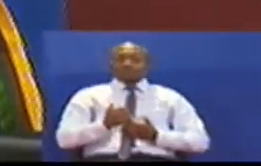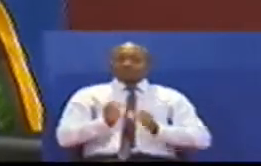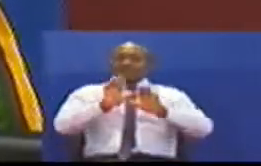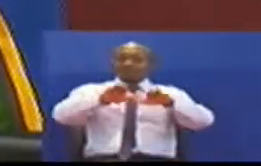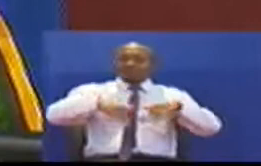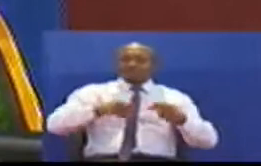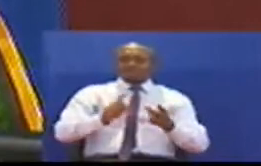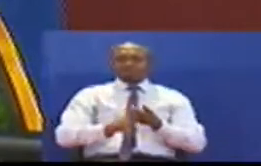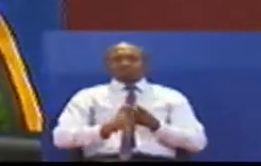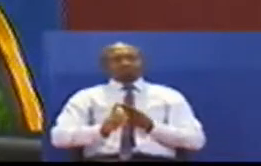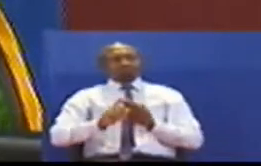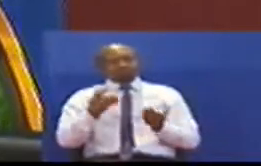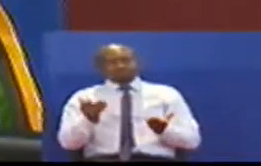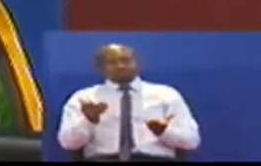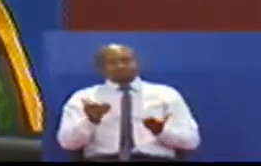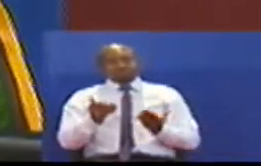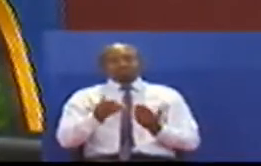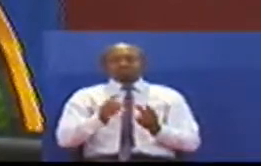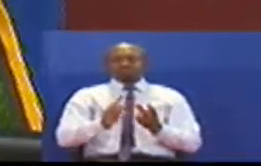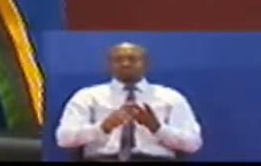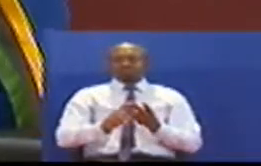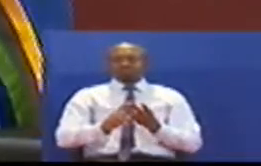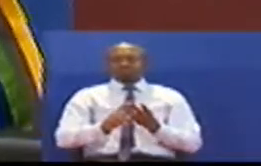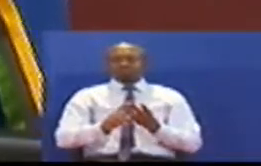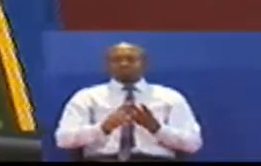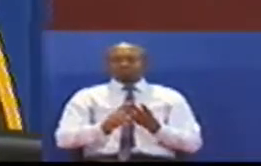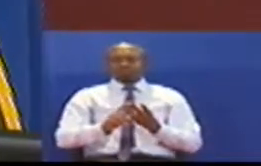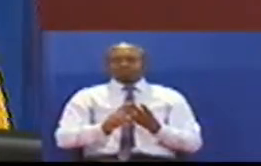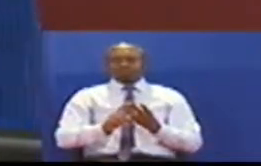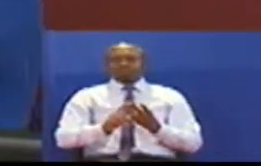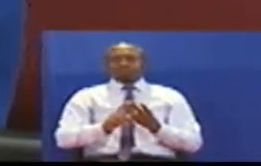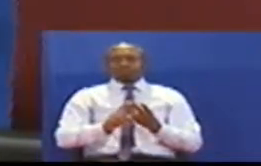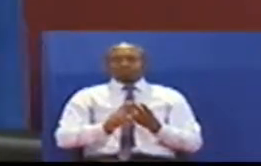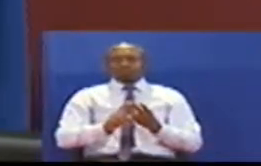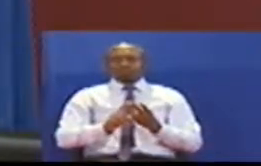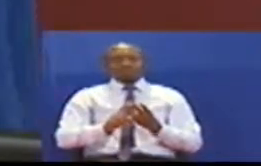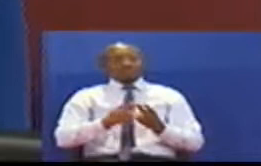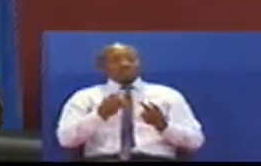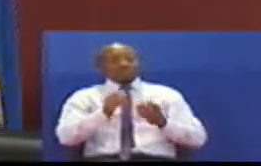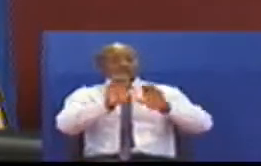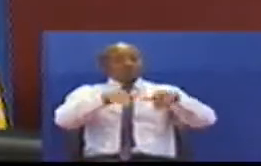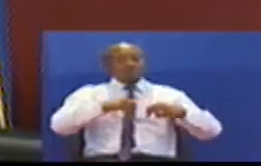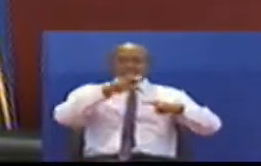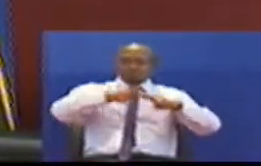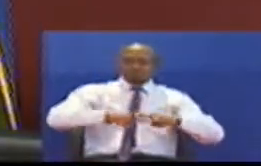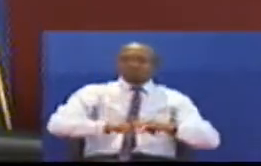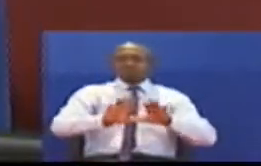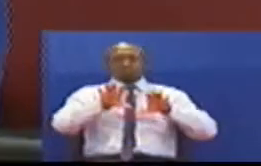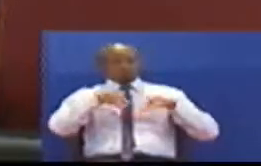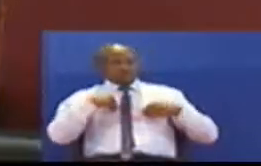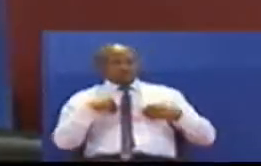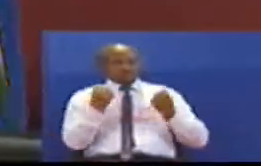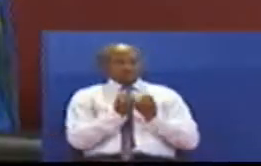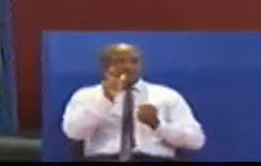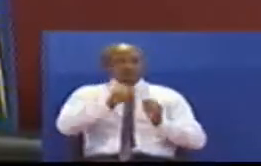rais. Sawa. Kwa mfano tu, bunge hili likasakali kakubali, kaja hapa kipengele na sheria